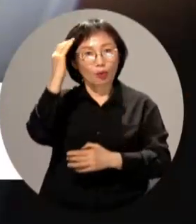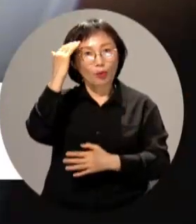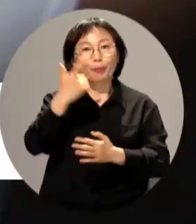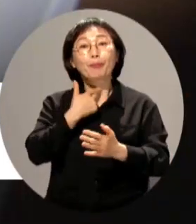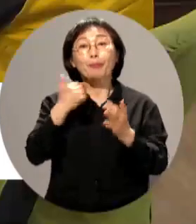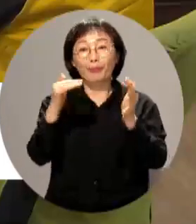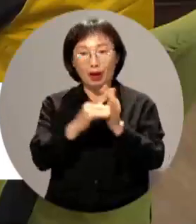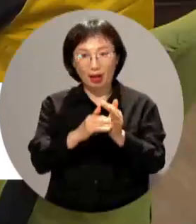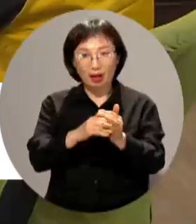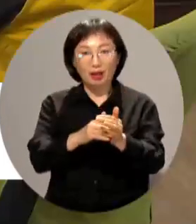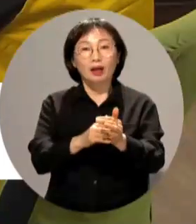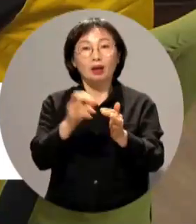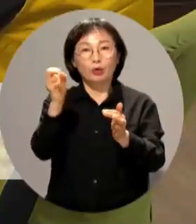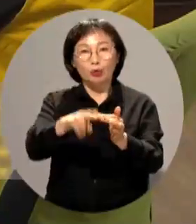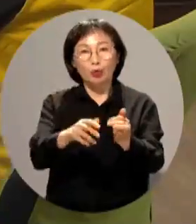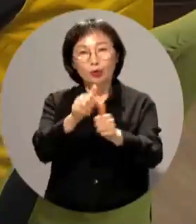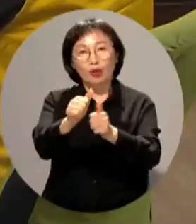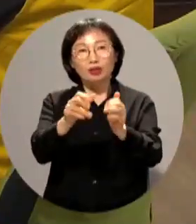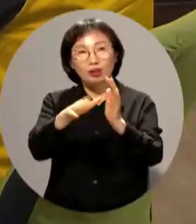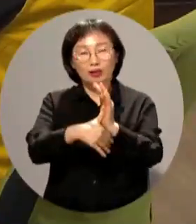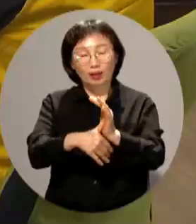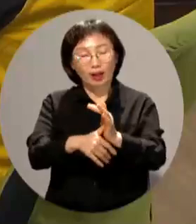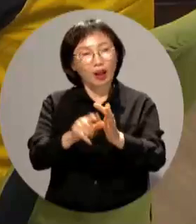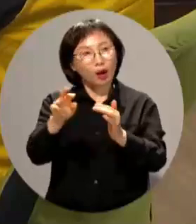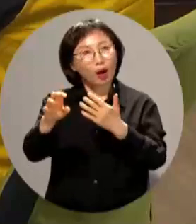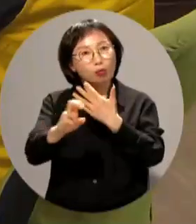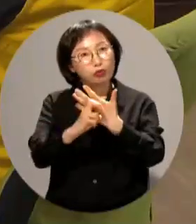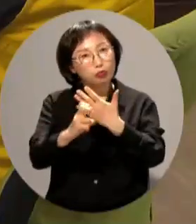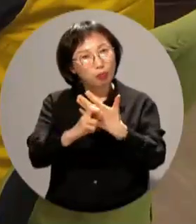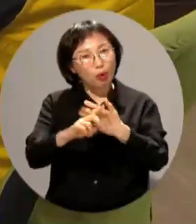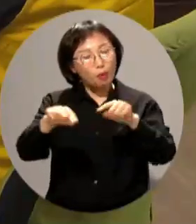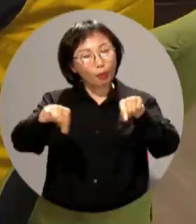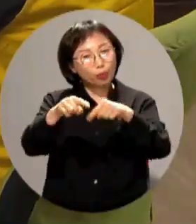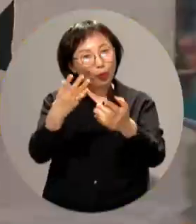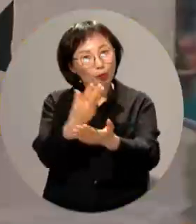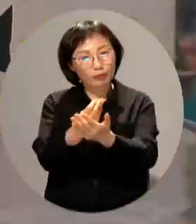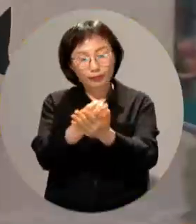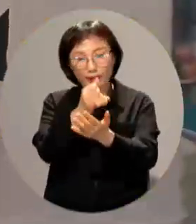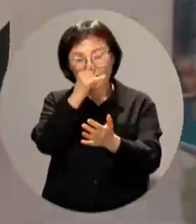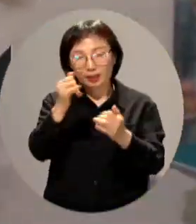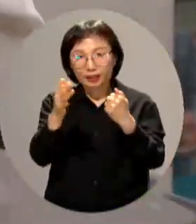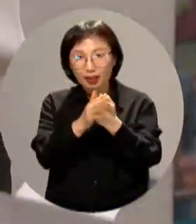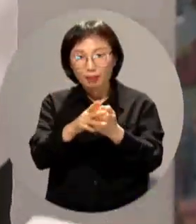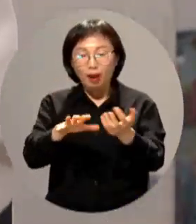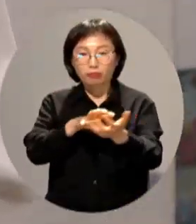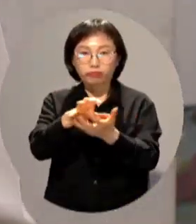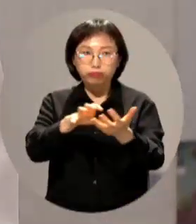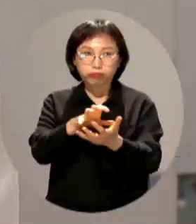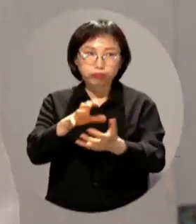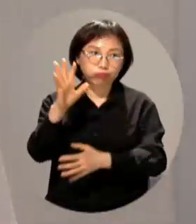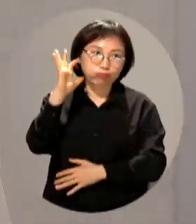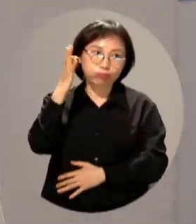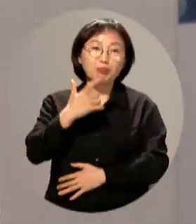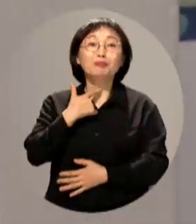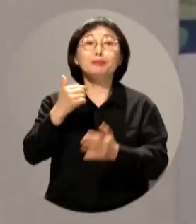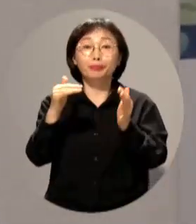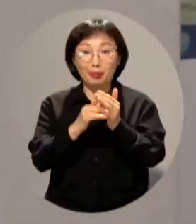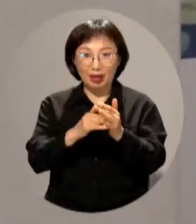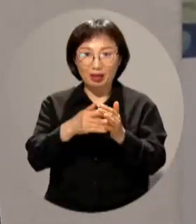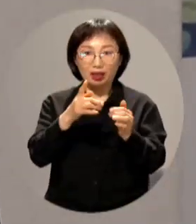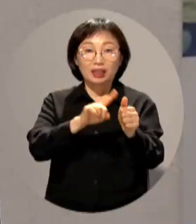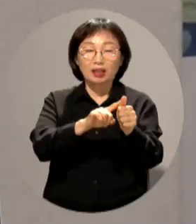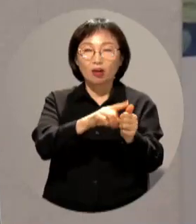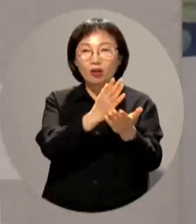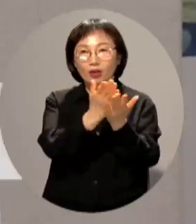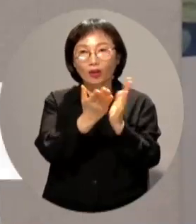또 경선 직전 브로커 녹취록 사건까지 붉어지며 논란의 중심에 다시 서기도 했습니다 장 후보는 이런